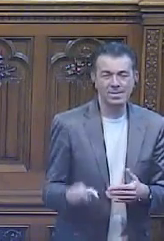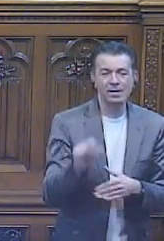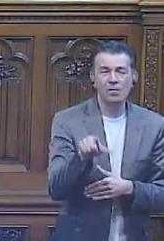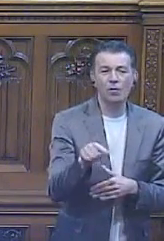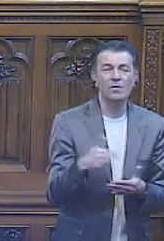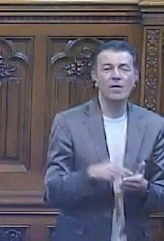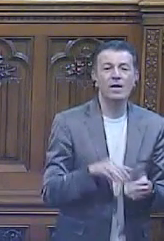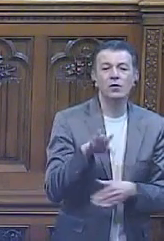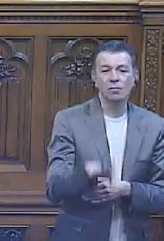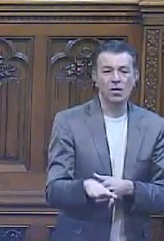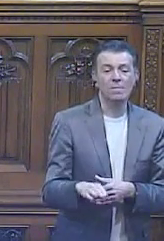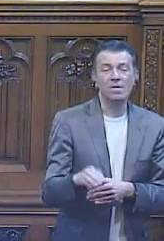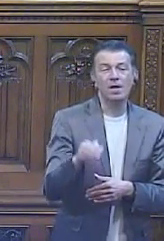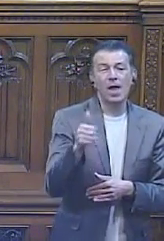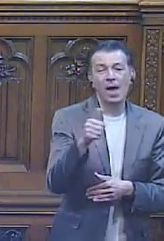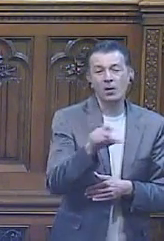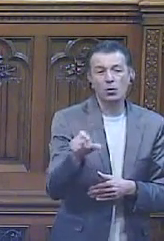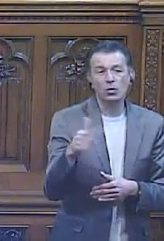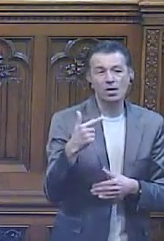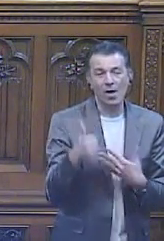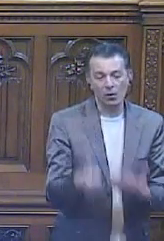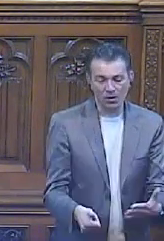31.12.2014, sind